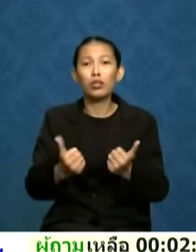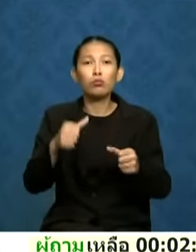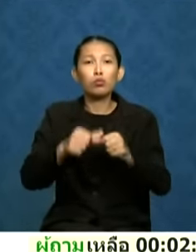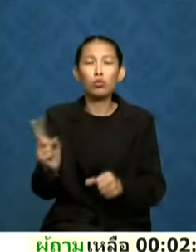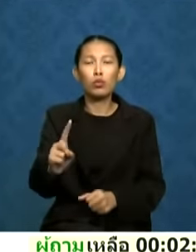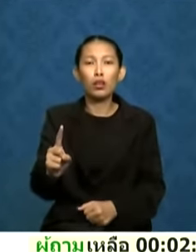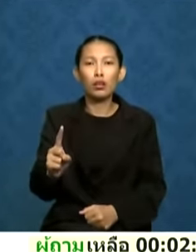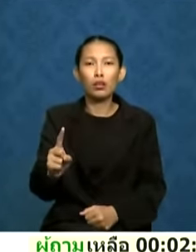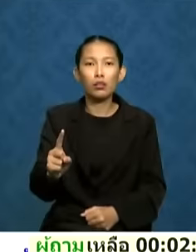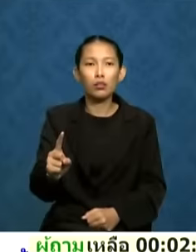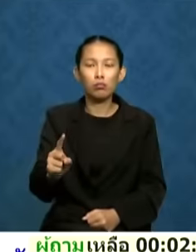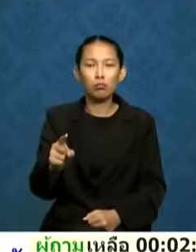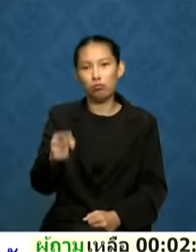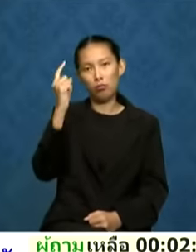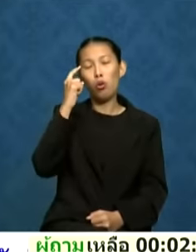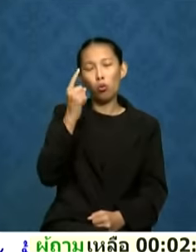ท่เป็คนดู